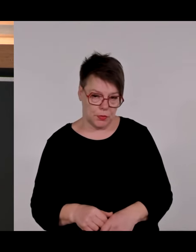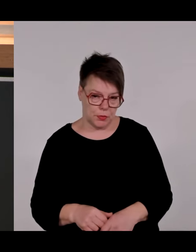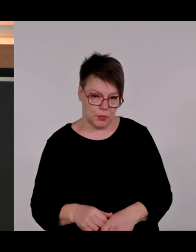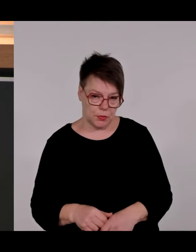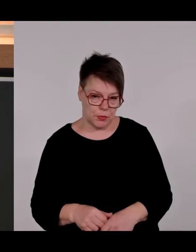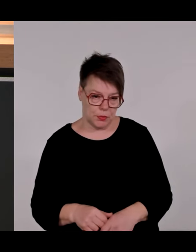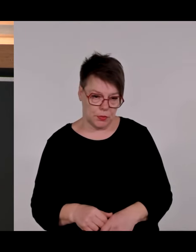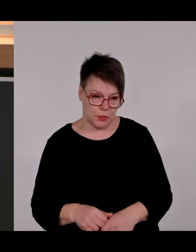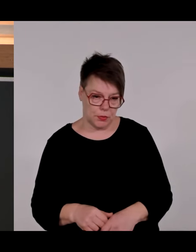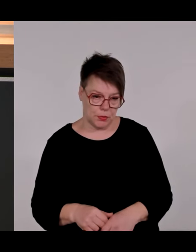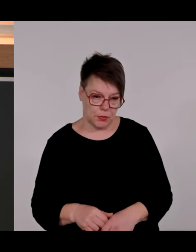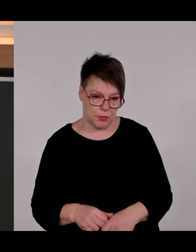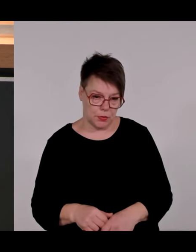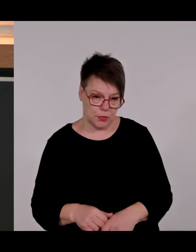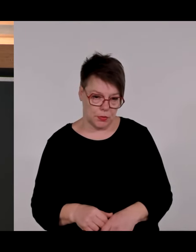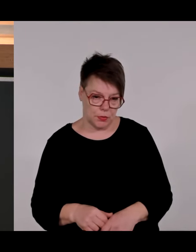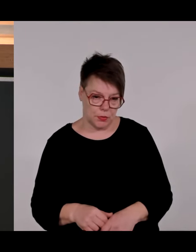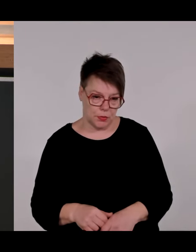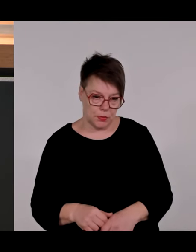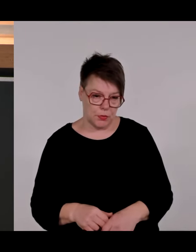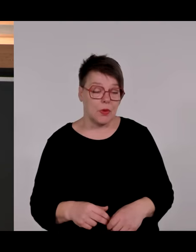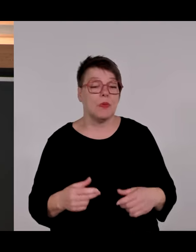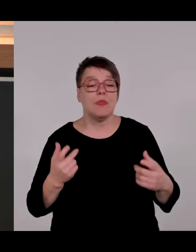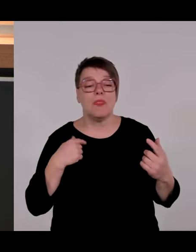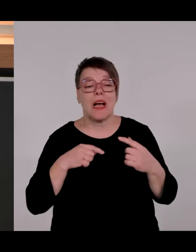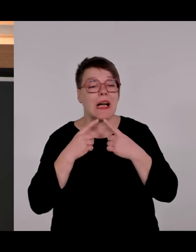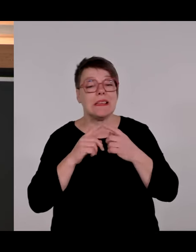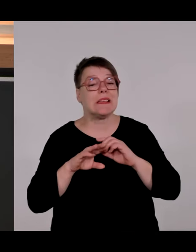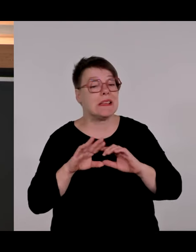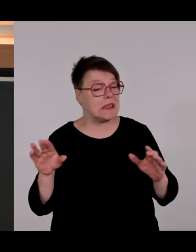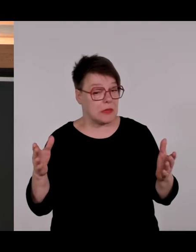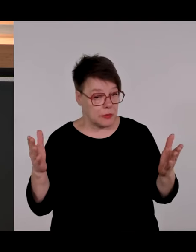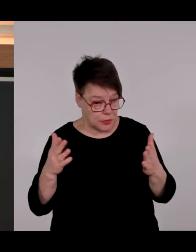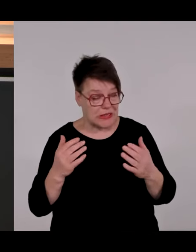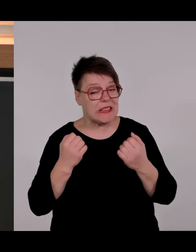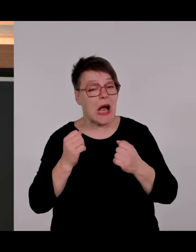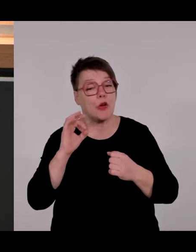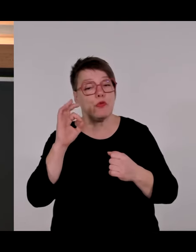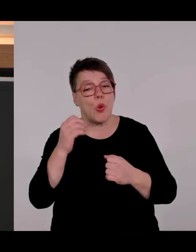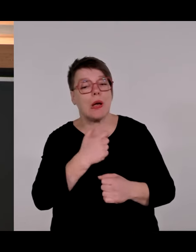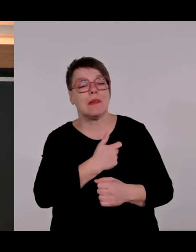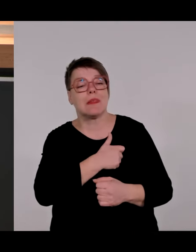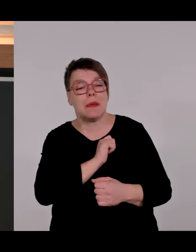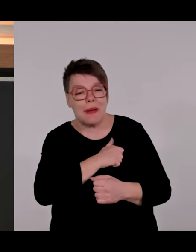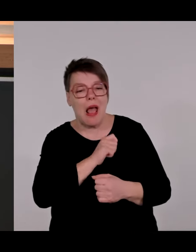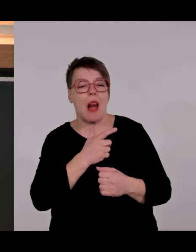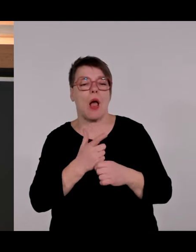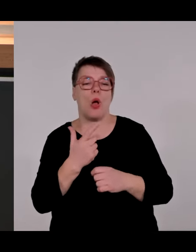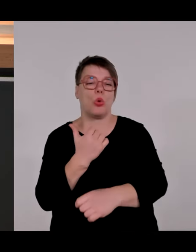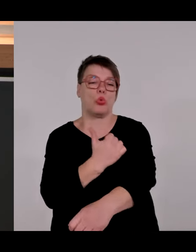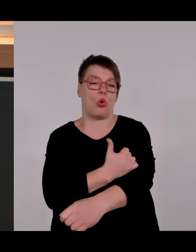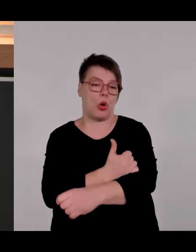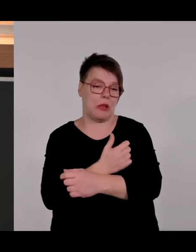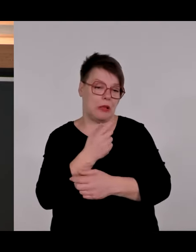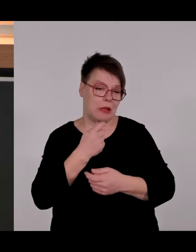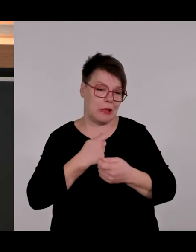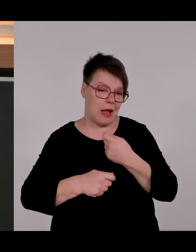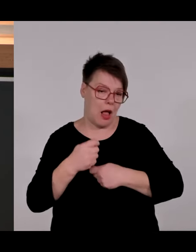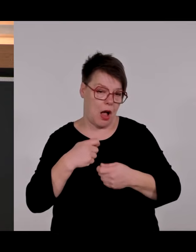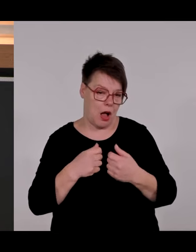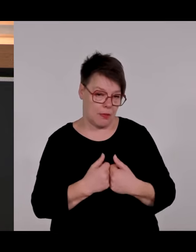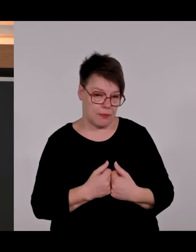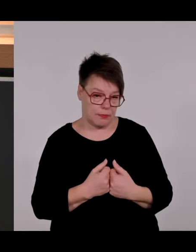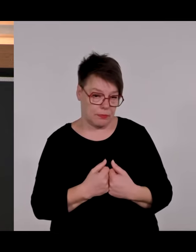ist Sicherheit für Kriminelle und Drogendealer, liebe Kolleginnen und Kollegen, sondern Sicherheit für Berlinerinnen